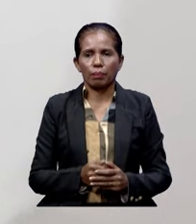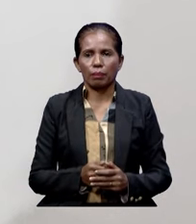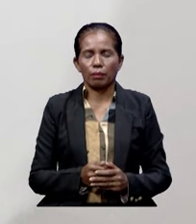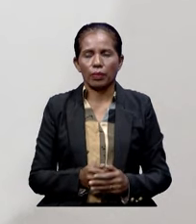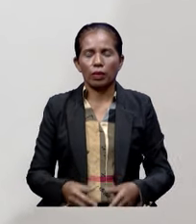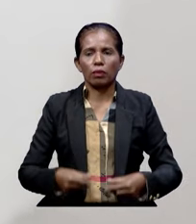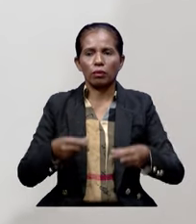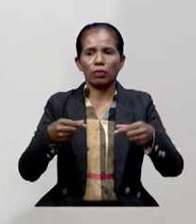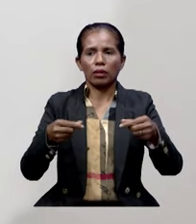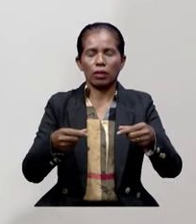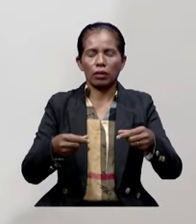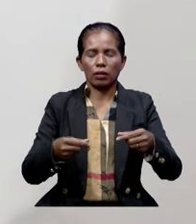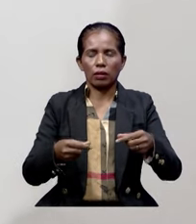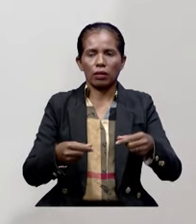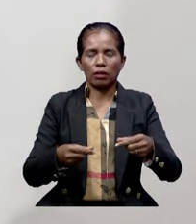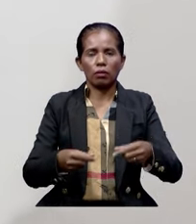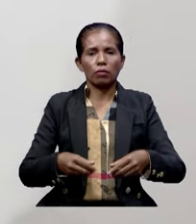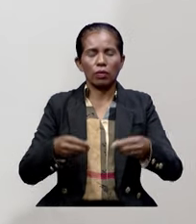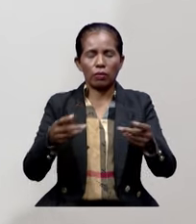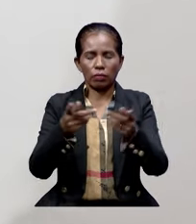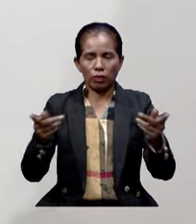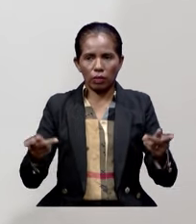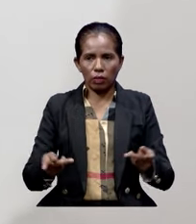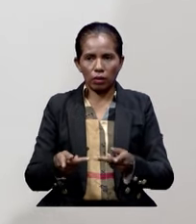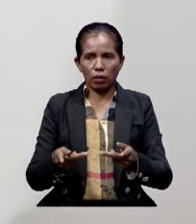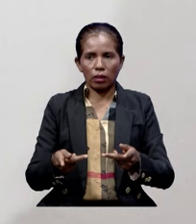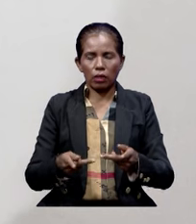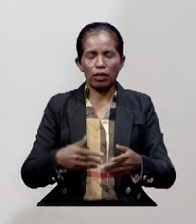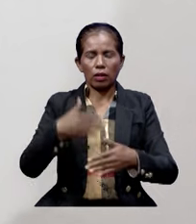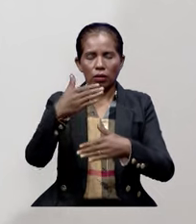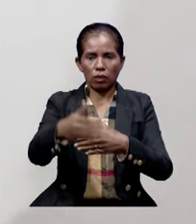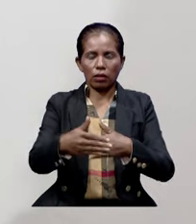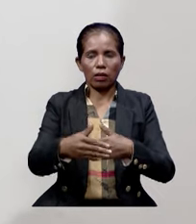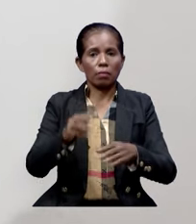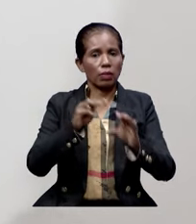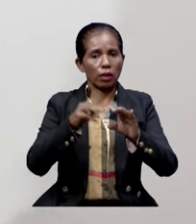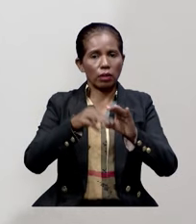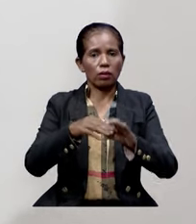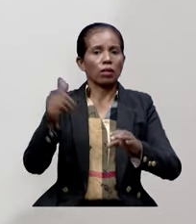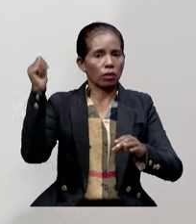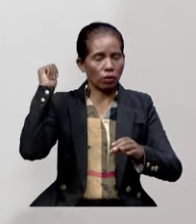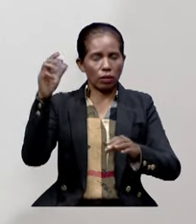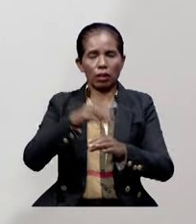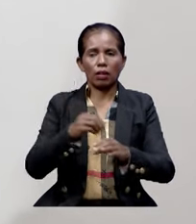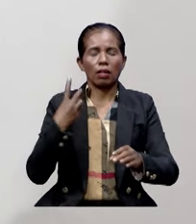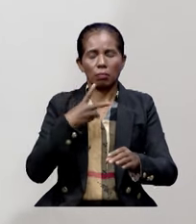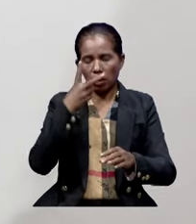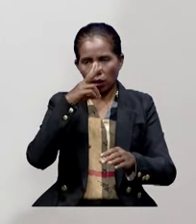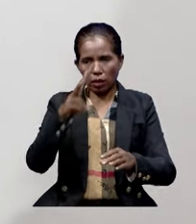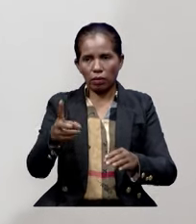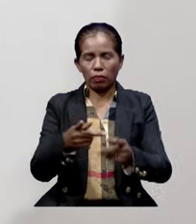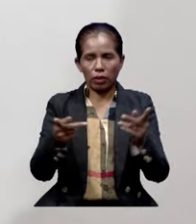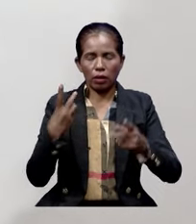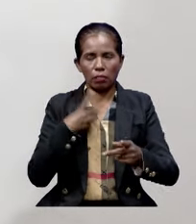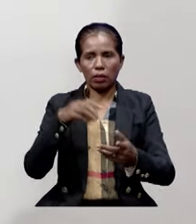fo rata tia mar rai na be mamu kale kutu merkal maliu ne kutu ne para ame hare kata fati na ne